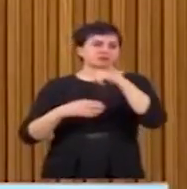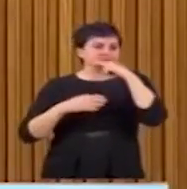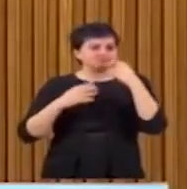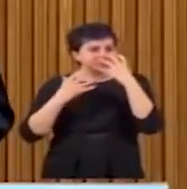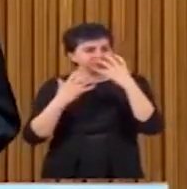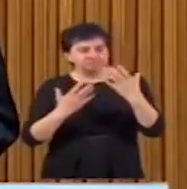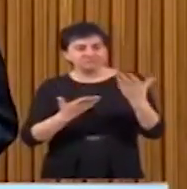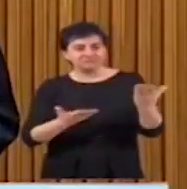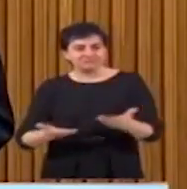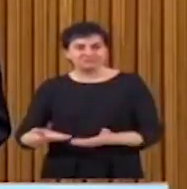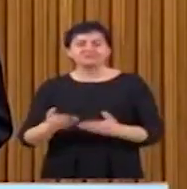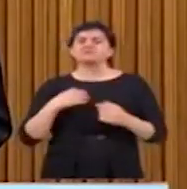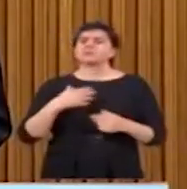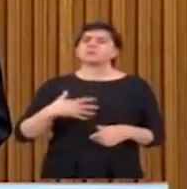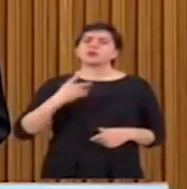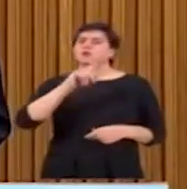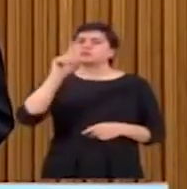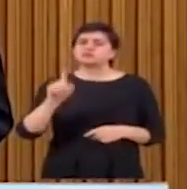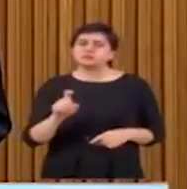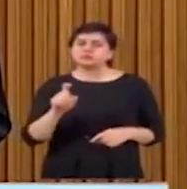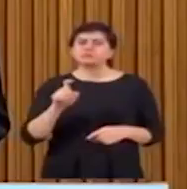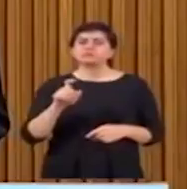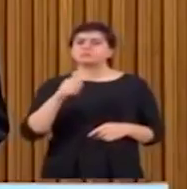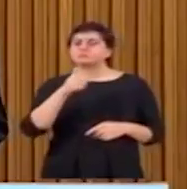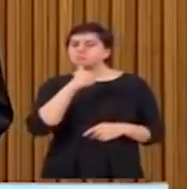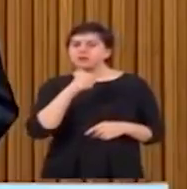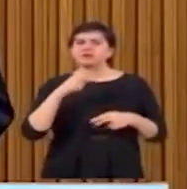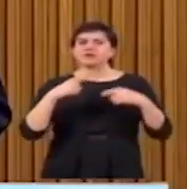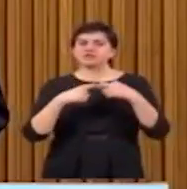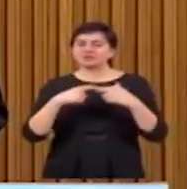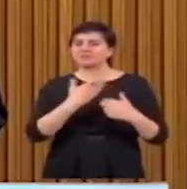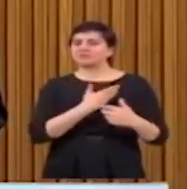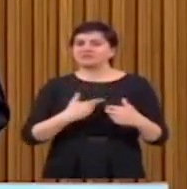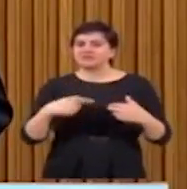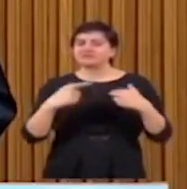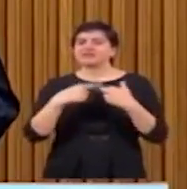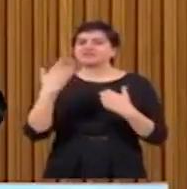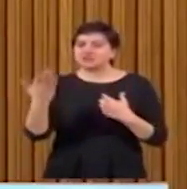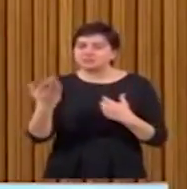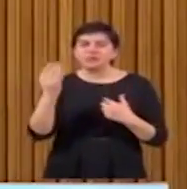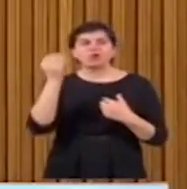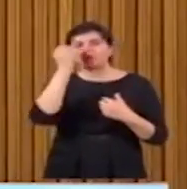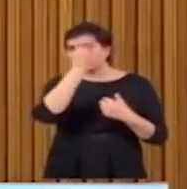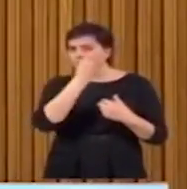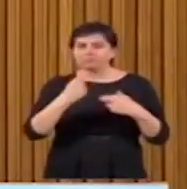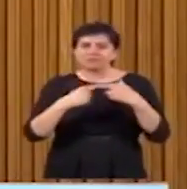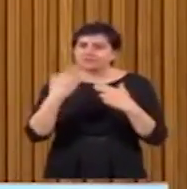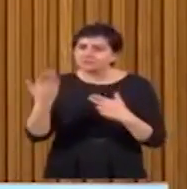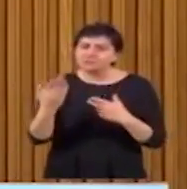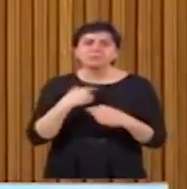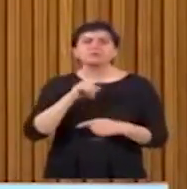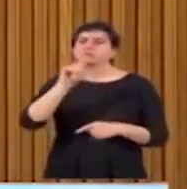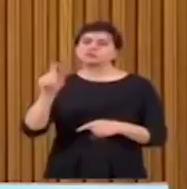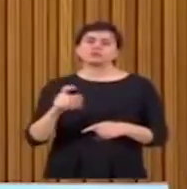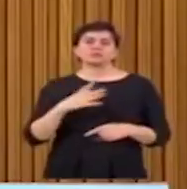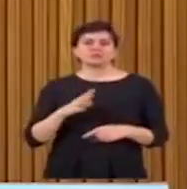seriyorlar. Şimdi ben sana soruyorum Bay Recep. Sevgili Recep, gözlerinden öptüğüm Recep, şimdi sana